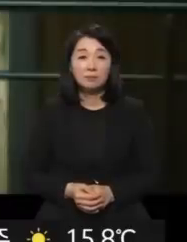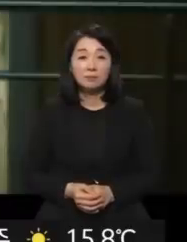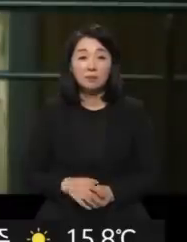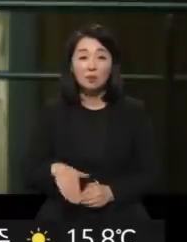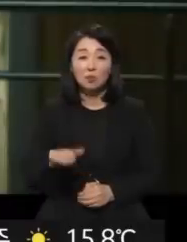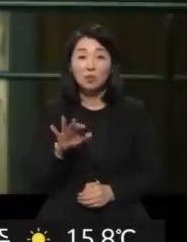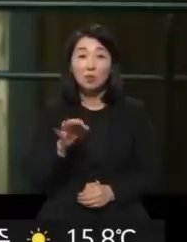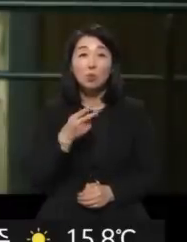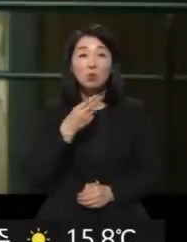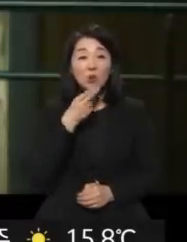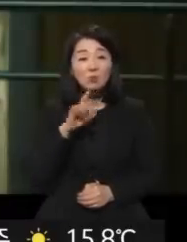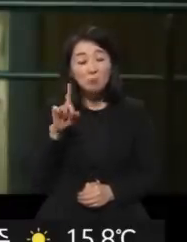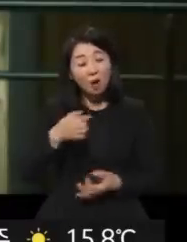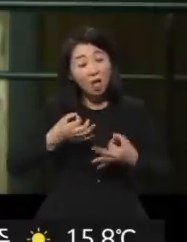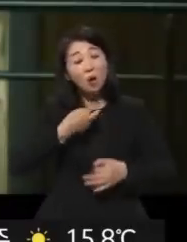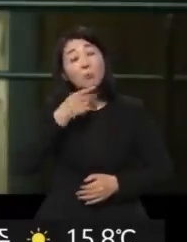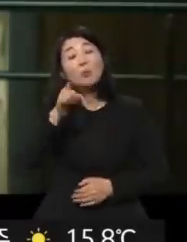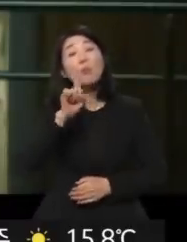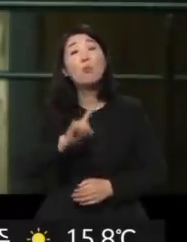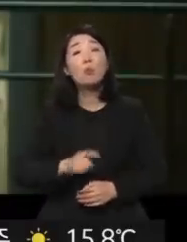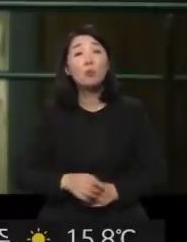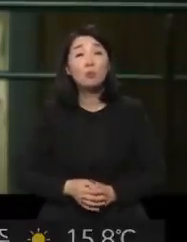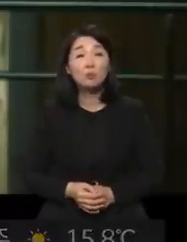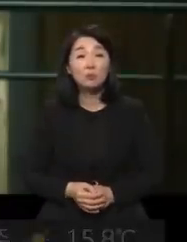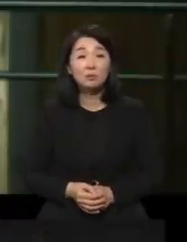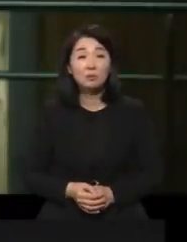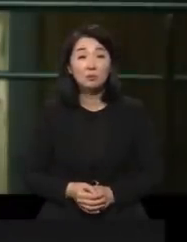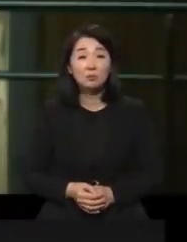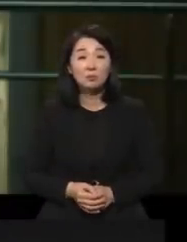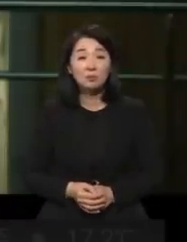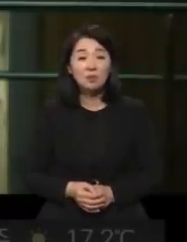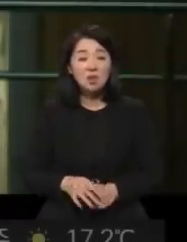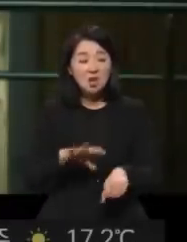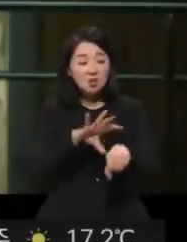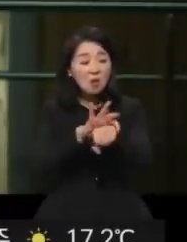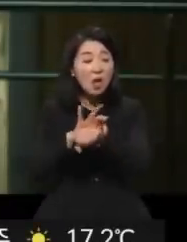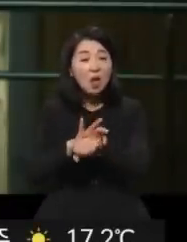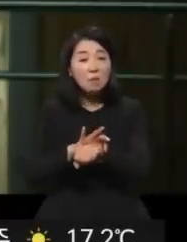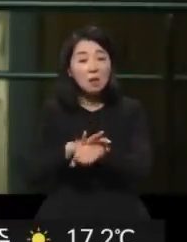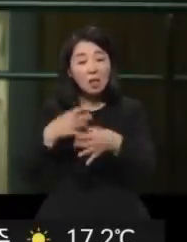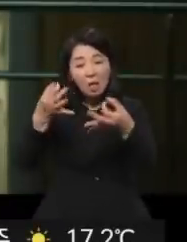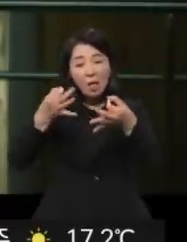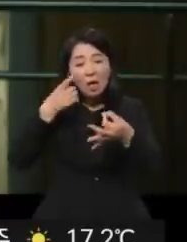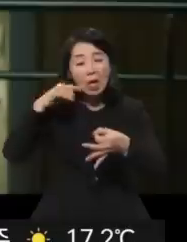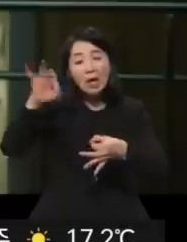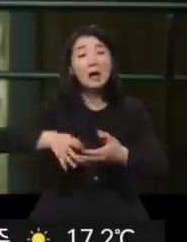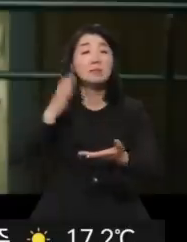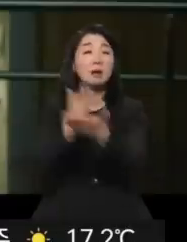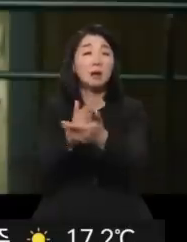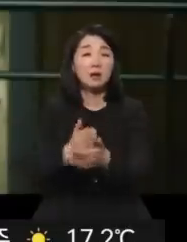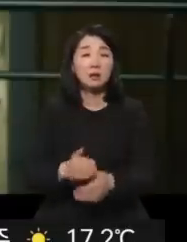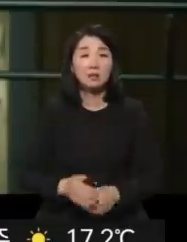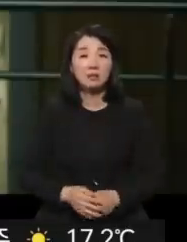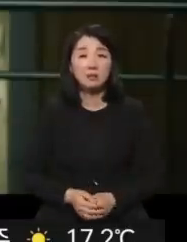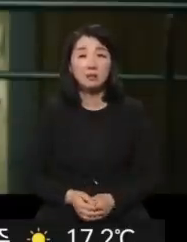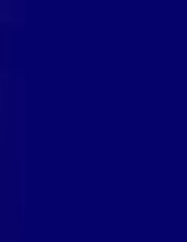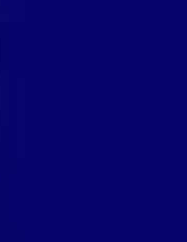우리가 돈이 없지 가구가 없어? 응? 수갑 차고 다니면서 가구 떨어질 짓 하지 말자.